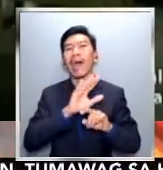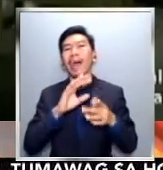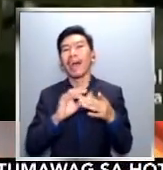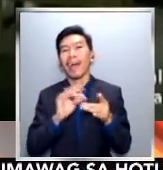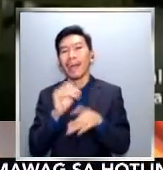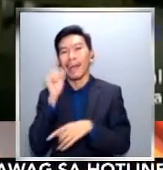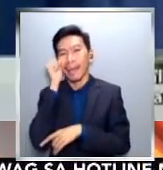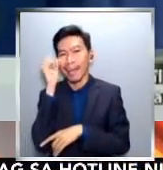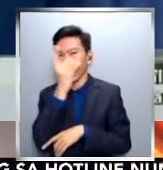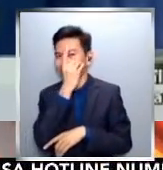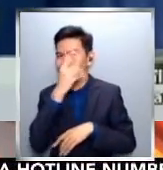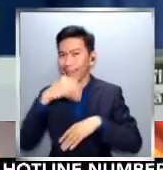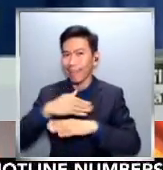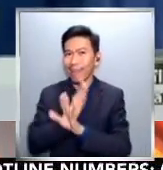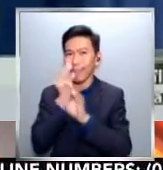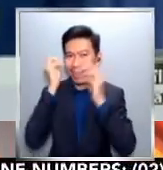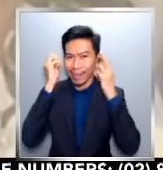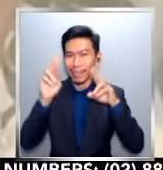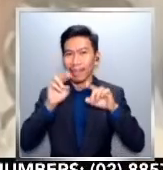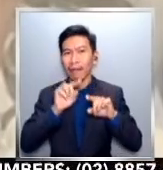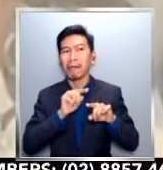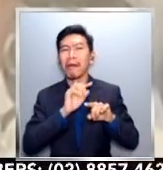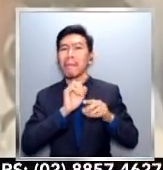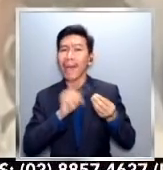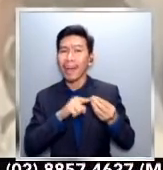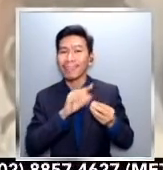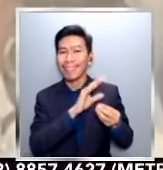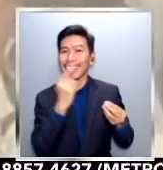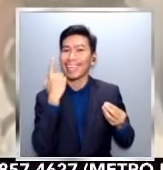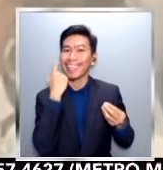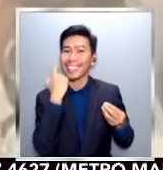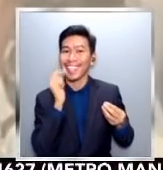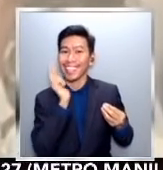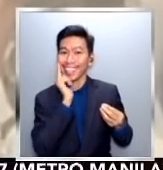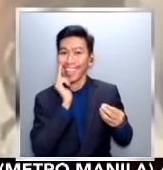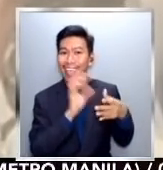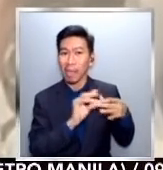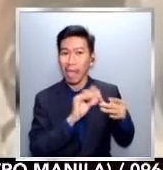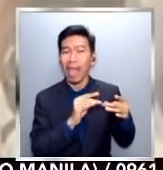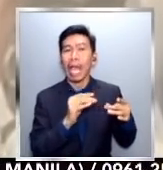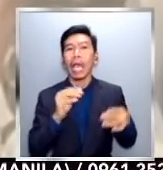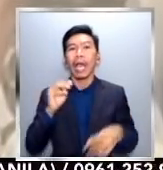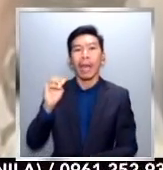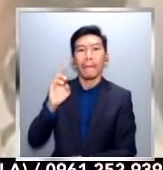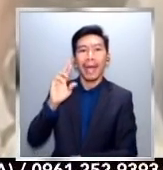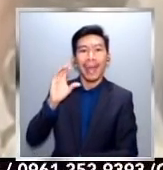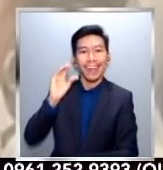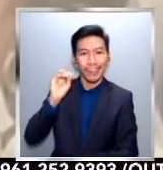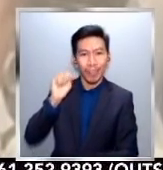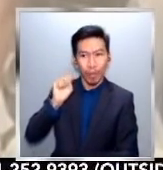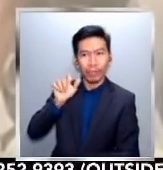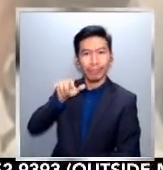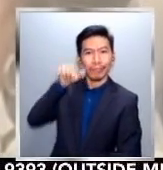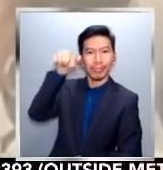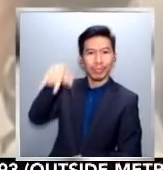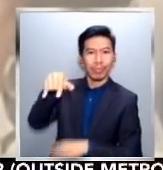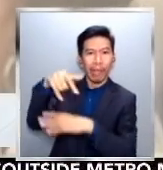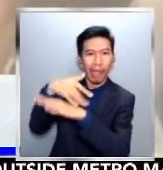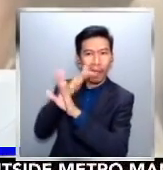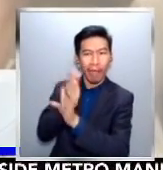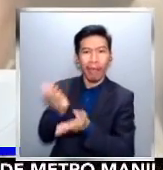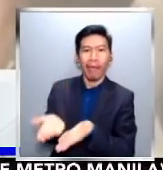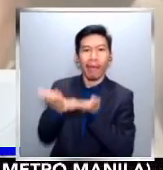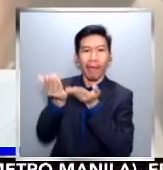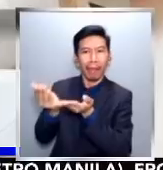ng kanyang amang si Pangulong Rodrigo Duterte na pumunta si Marcos sa Davao para ialok ang sarili bilang bisa ni Mayor Sara kung tatakbo ito